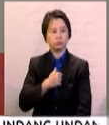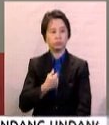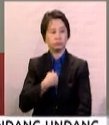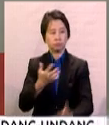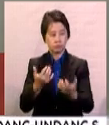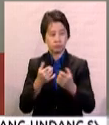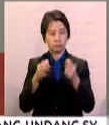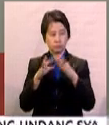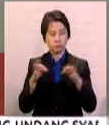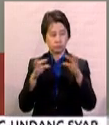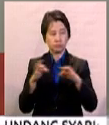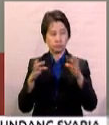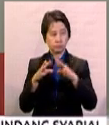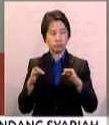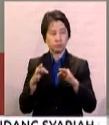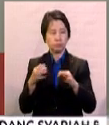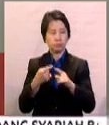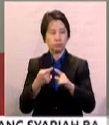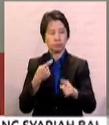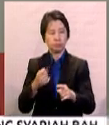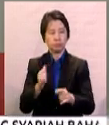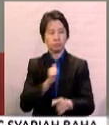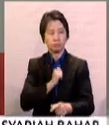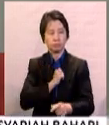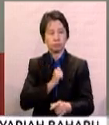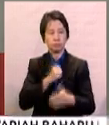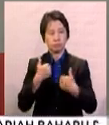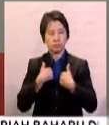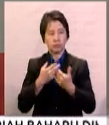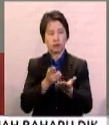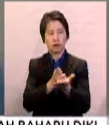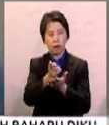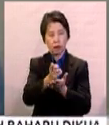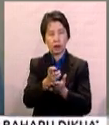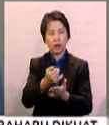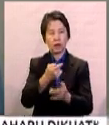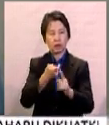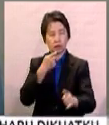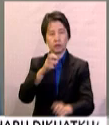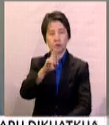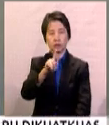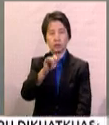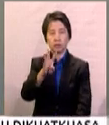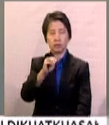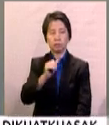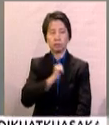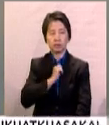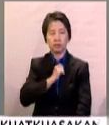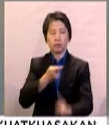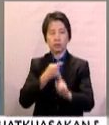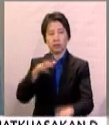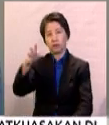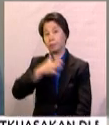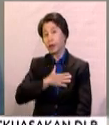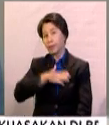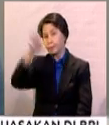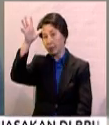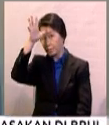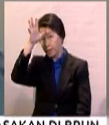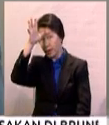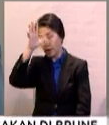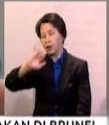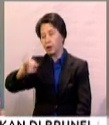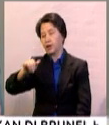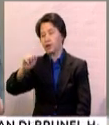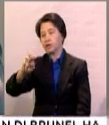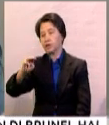sini, darah penyiaran yang mengalir dalam diri saya adalah hasil daripada RTM sendiri. Daripada siapa? Ayah saya, Jamsari Muhammad.